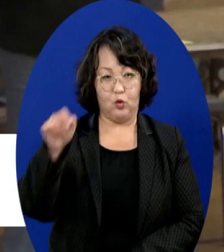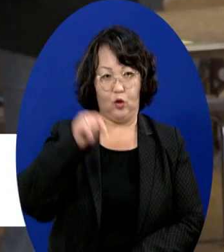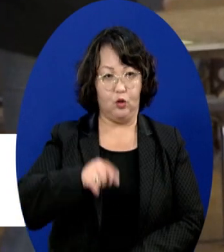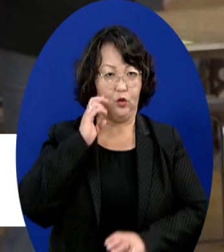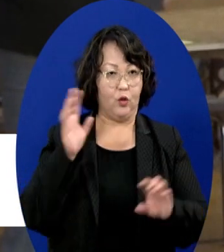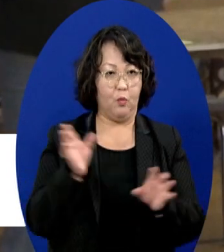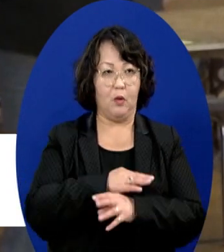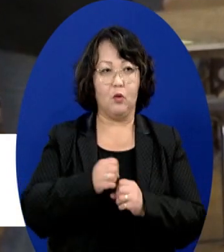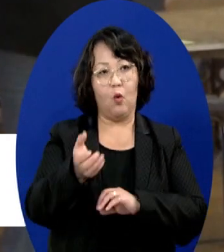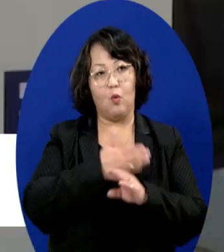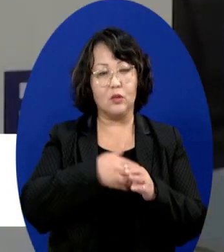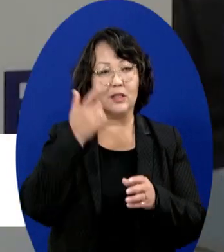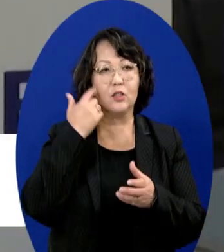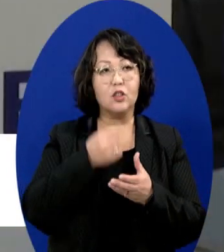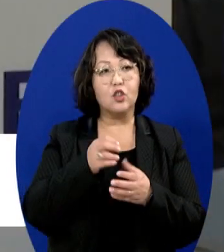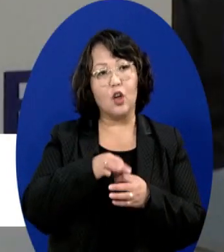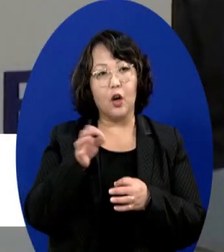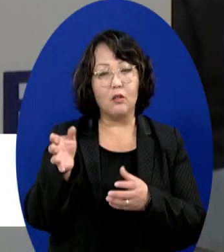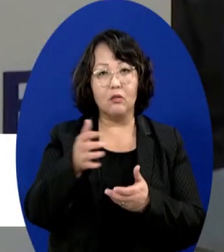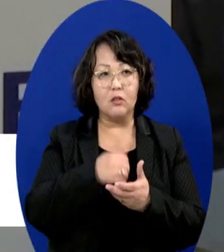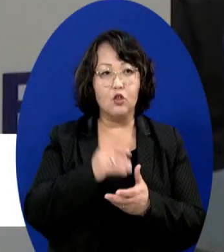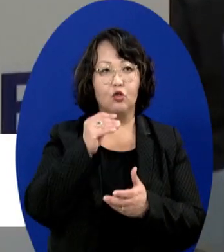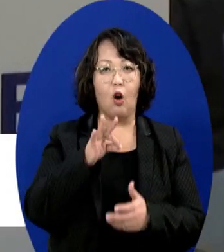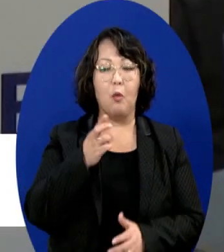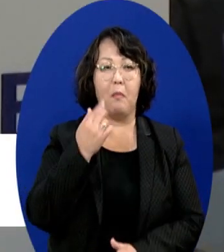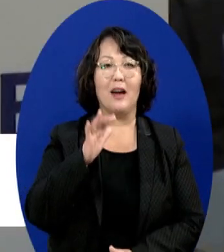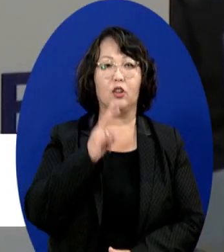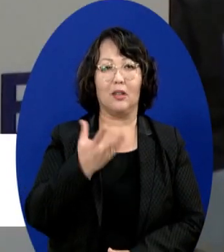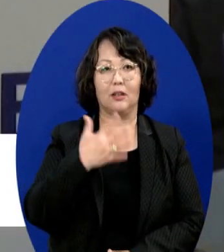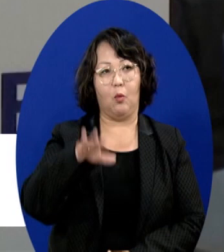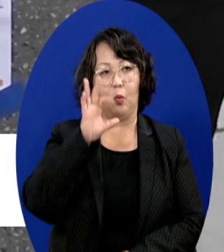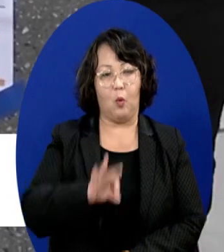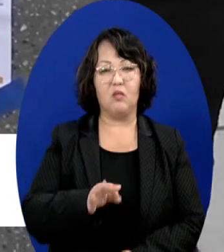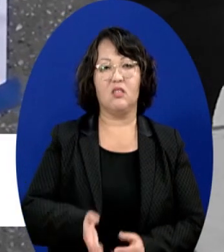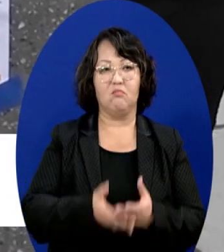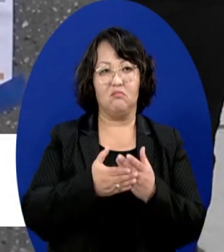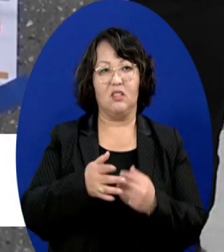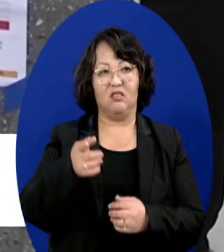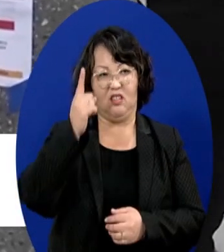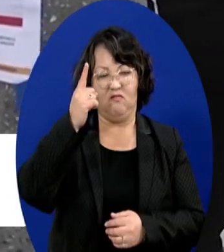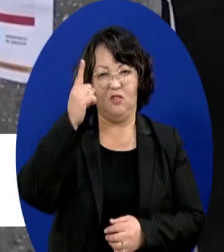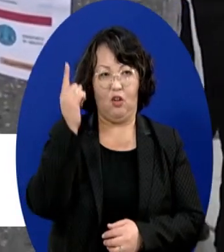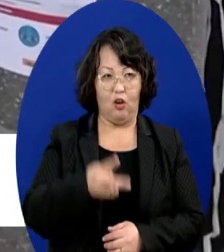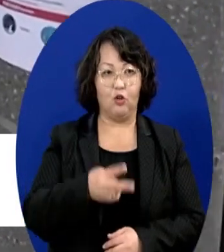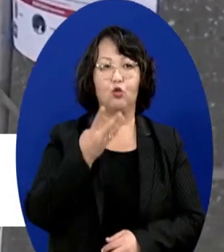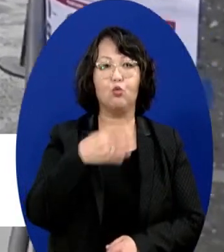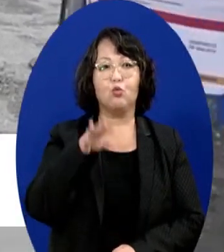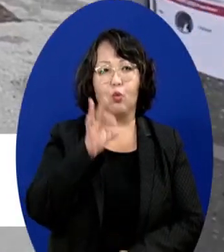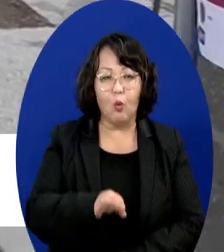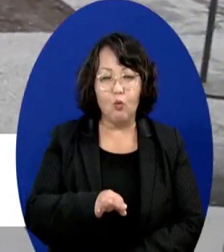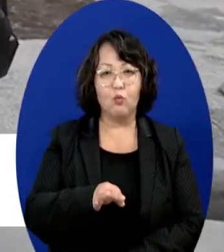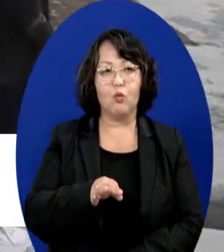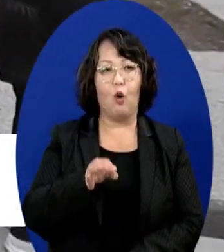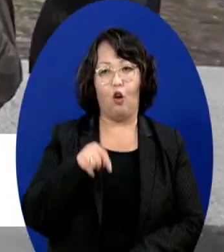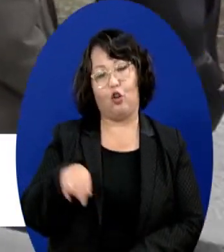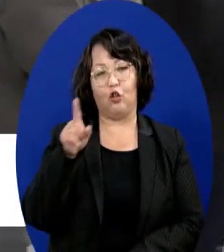явагдаж байгаа үрдчсэн санал асуулгыг Жозеф Байден 50% дэмжлэгээр тэргүүлж байгаа бол Дональд Трамп 40% саналыг